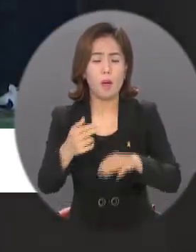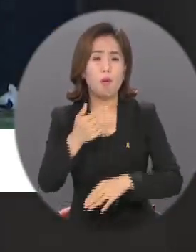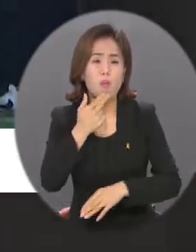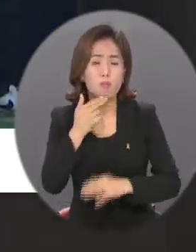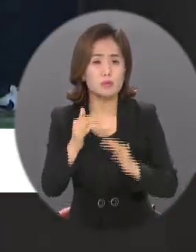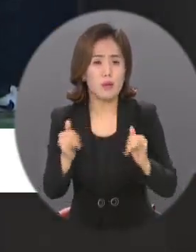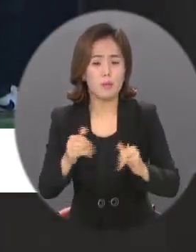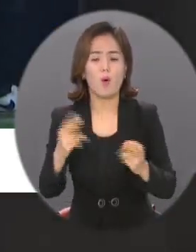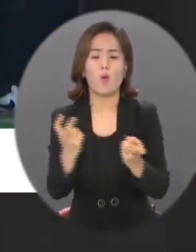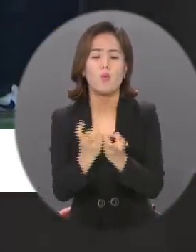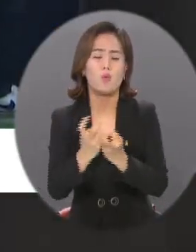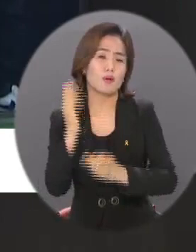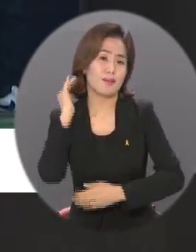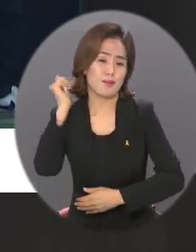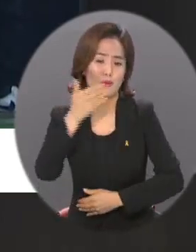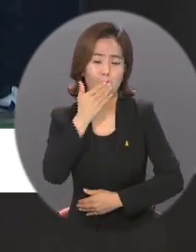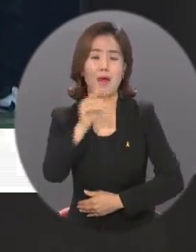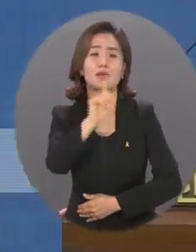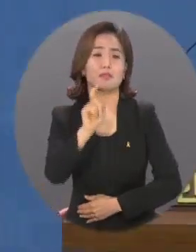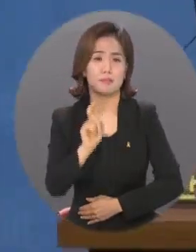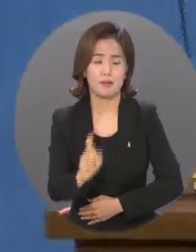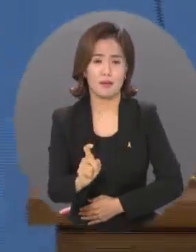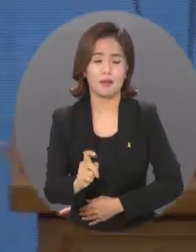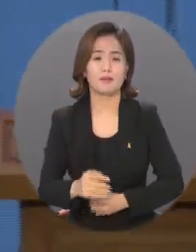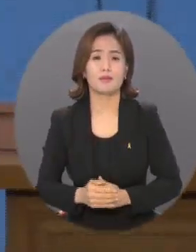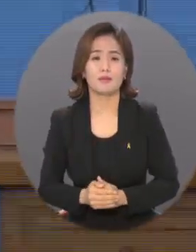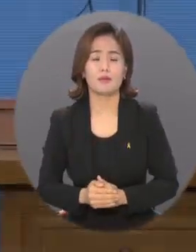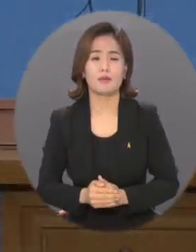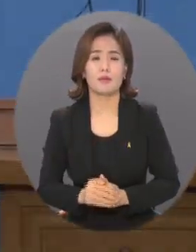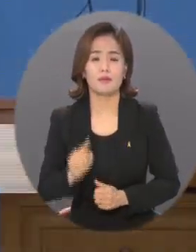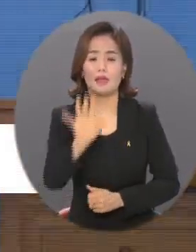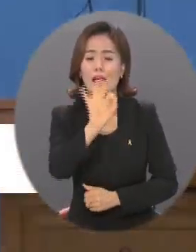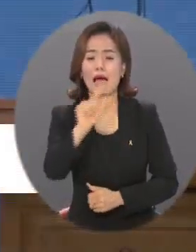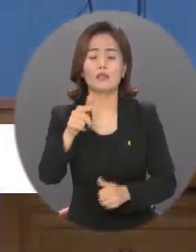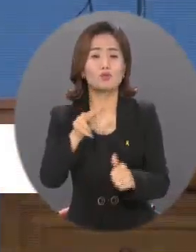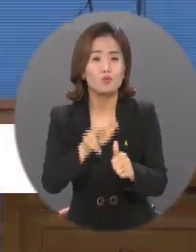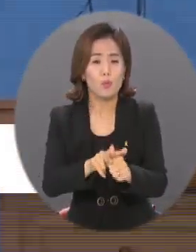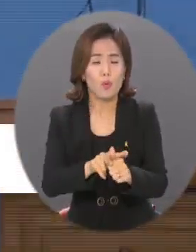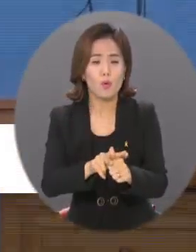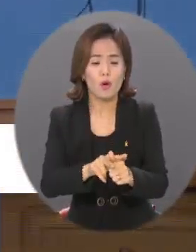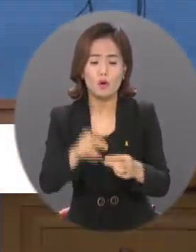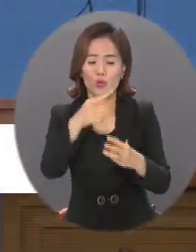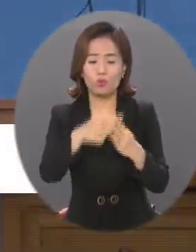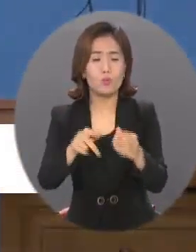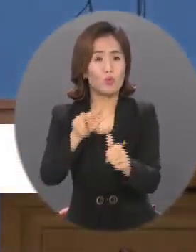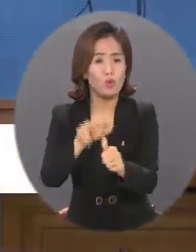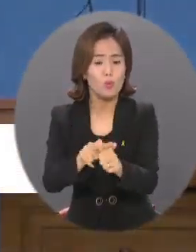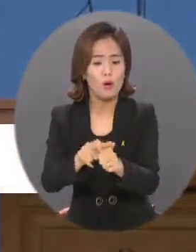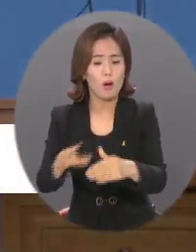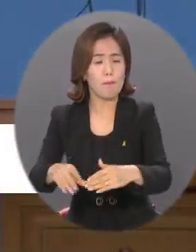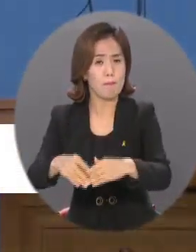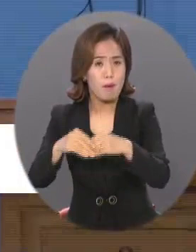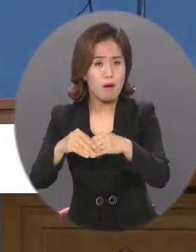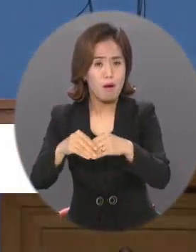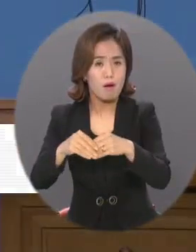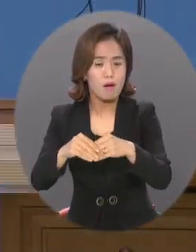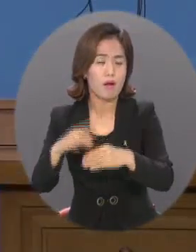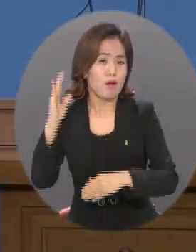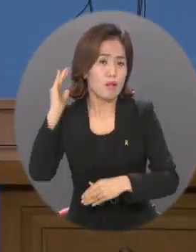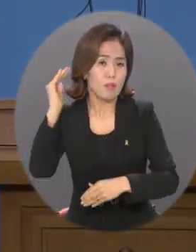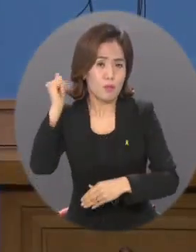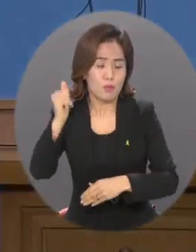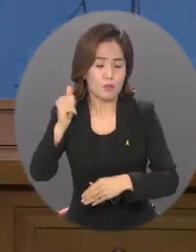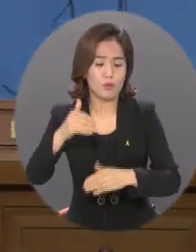사람이 어떻게 대통령을 하겠습니까? 그랬던 안 후보가 윤석열 후보의 손을 잡고 대선